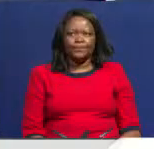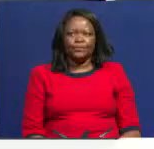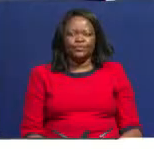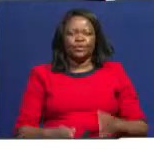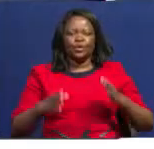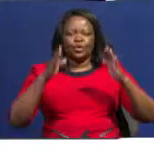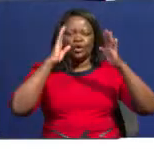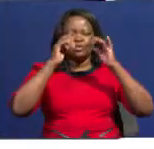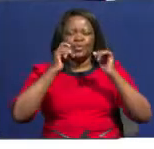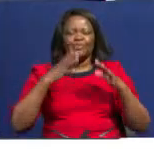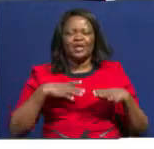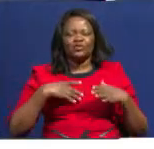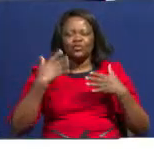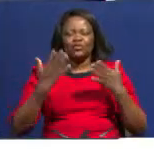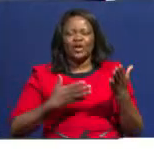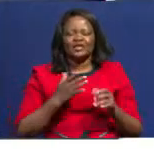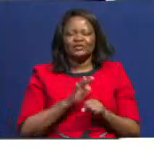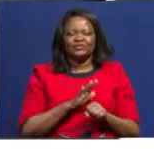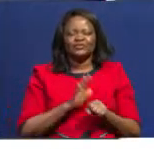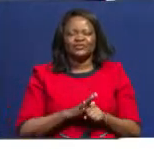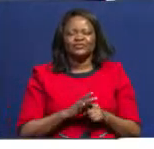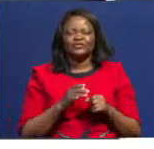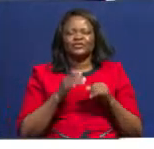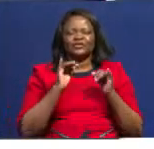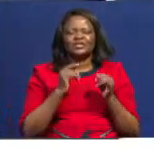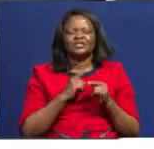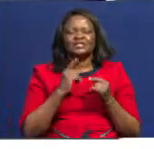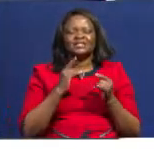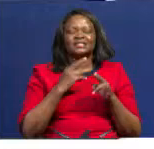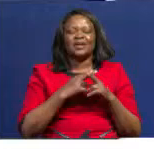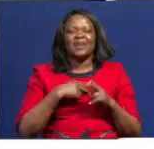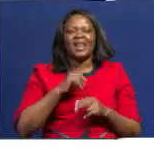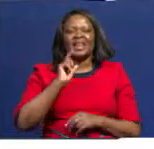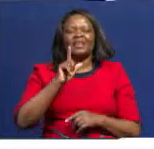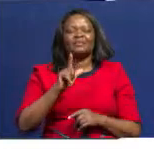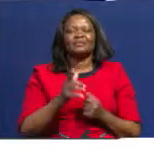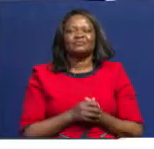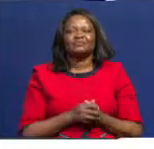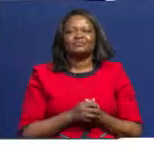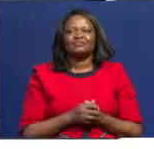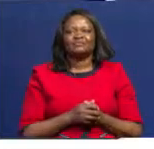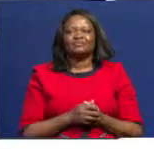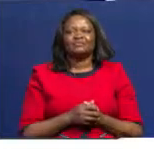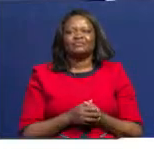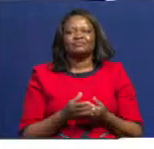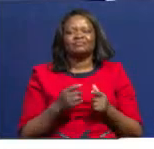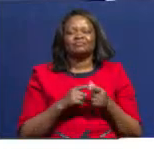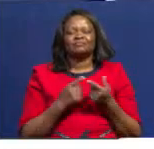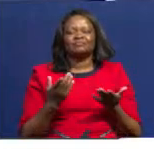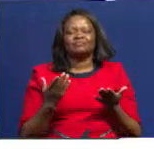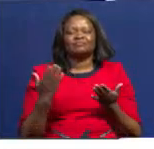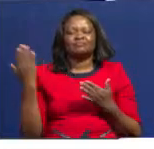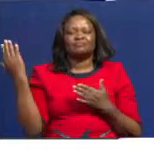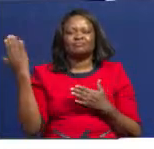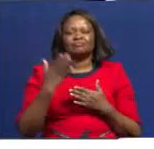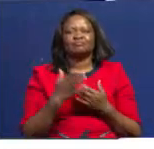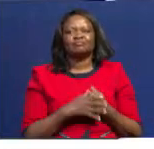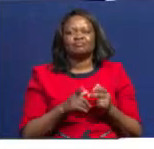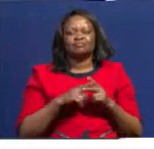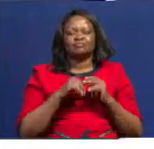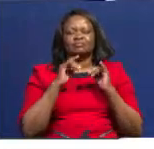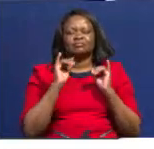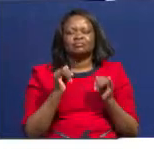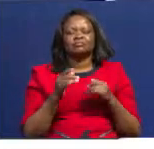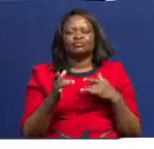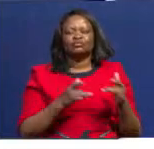Jambo mwanaspoti na karibu tena sana katika Darubini Wikendi Michezo. Mimi ni Art I Lemoka, tudodose dodose viwanjani na moja kwa moja. Tuanze na